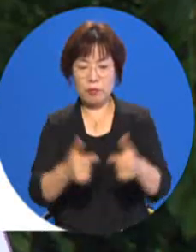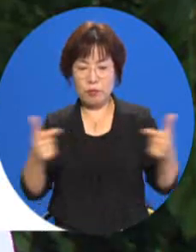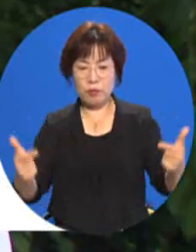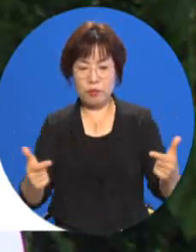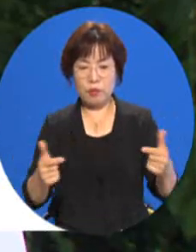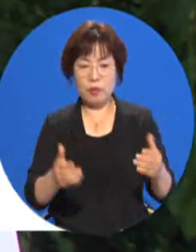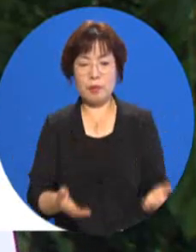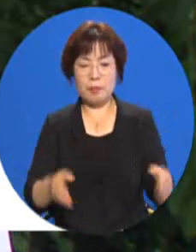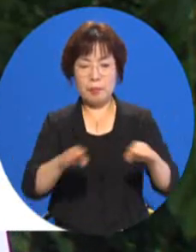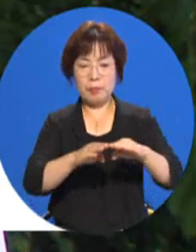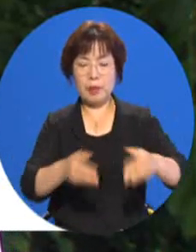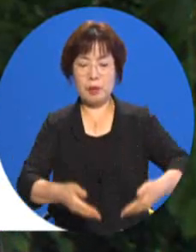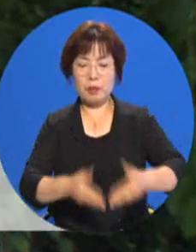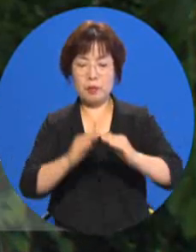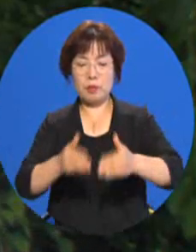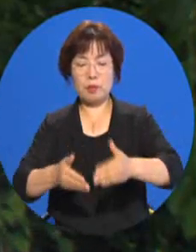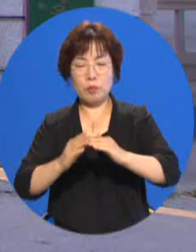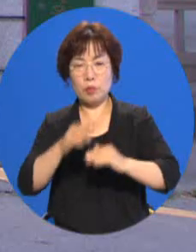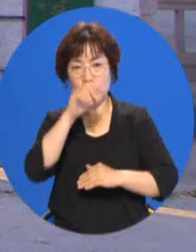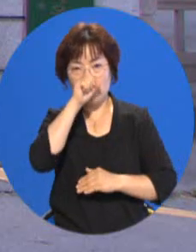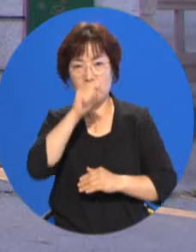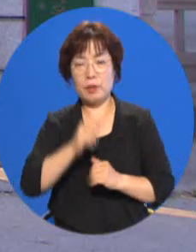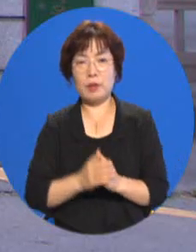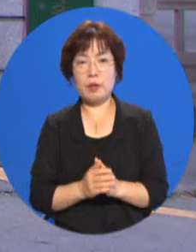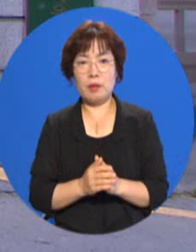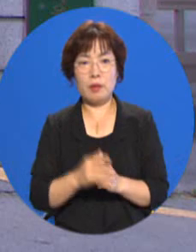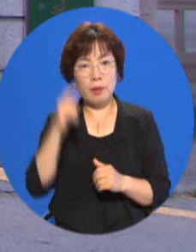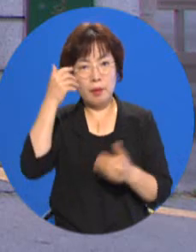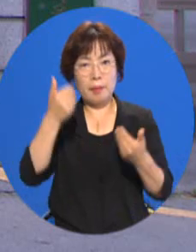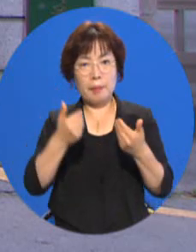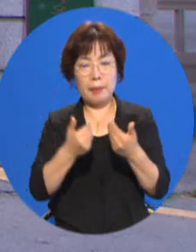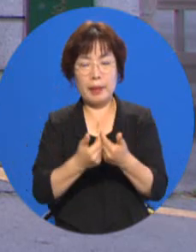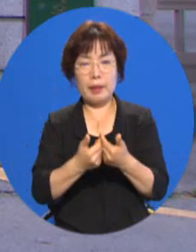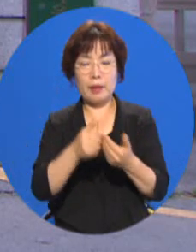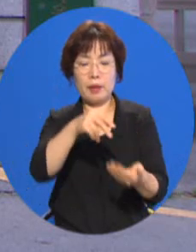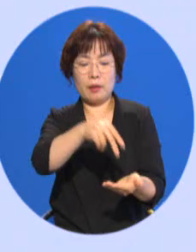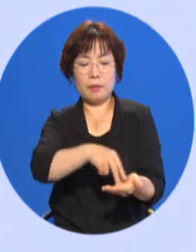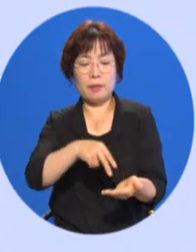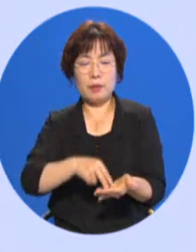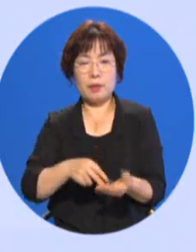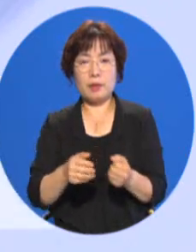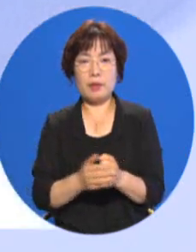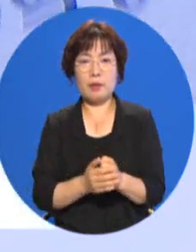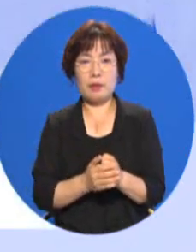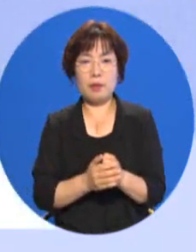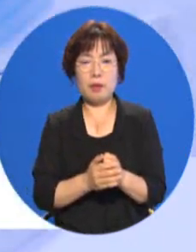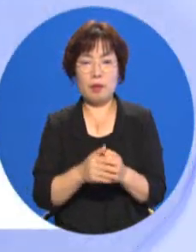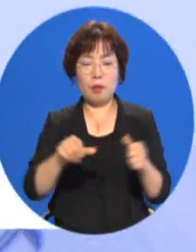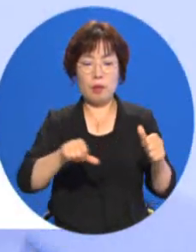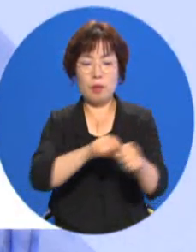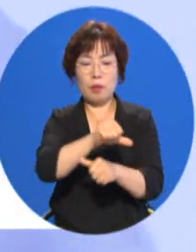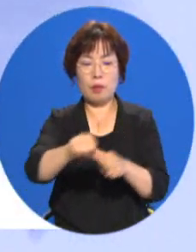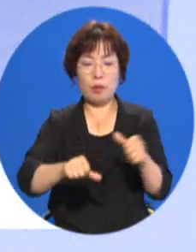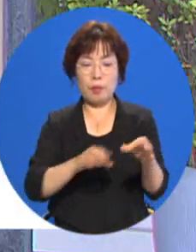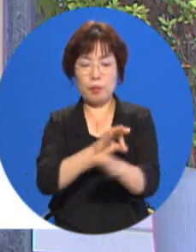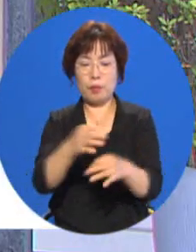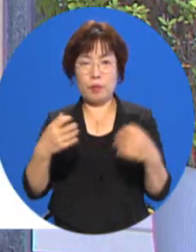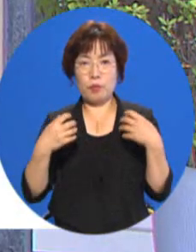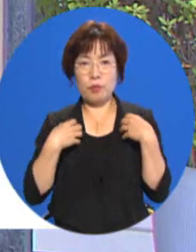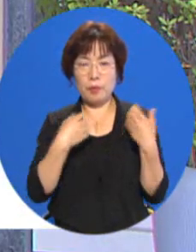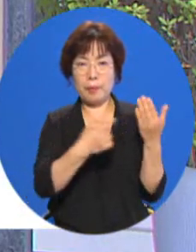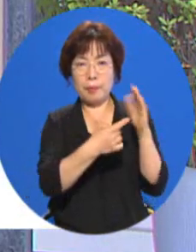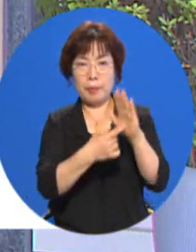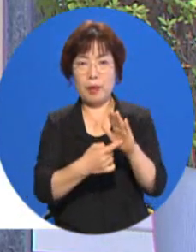다시 구축되고 그럴 거니까. 반면 용해로 설치를 반대하는 주민들은 광양만권 경제자유구역청이